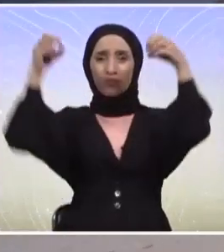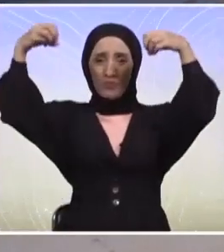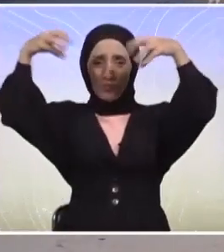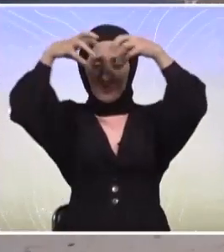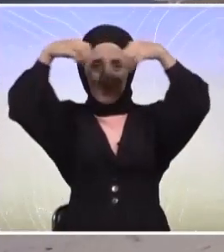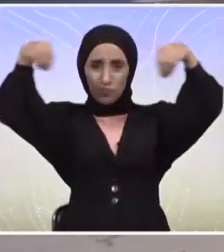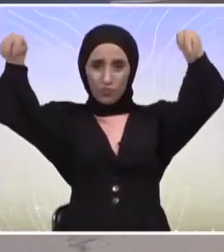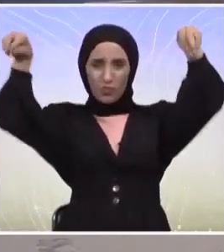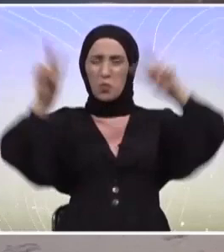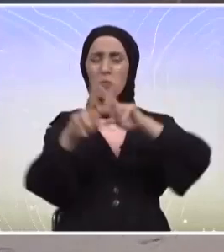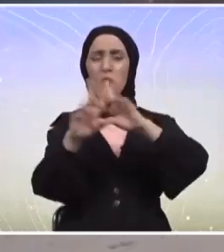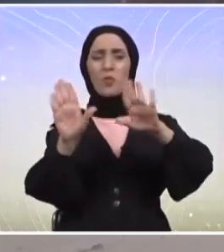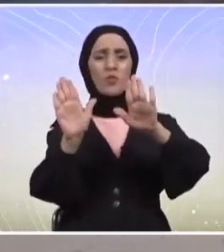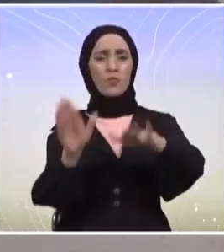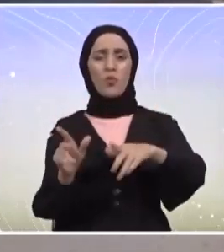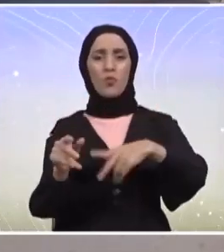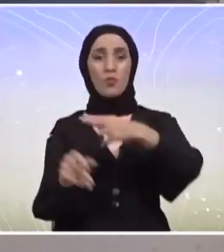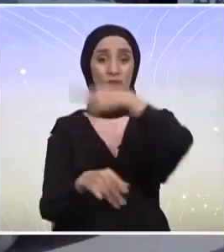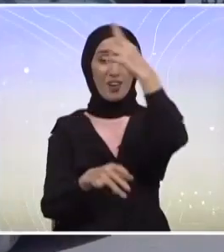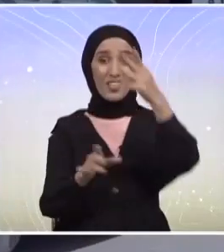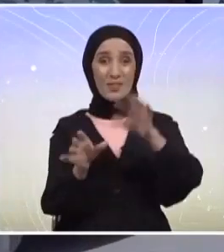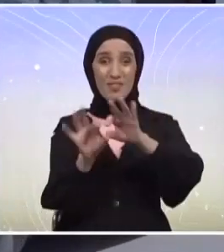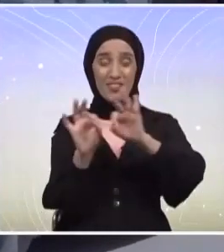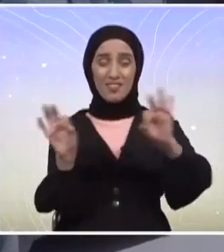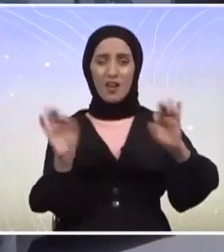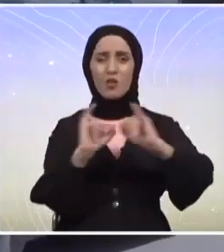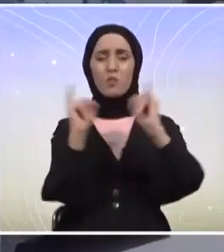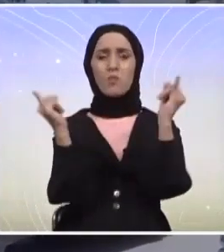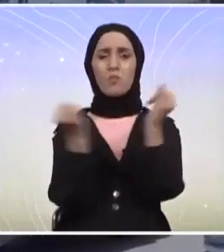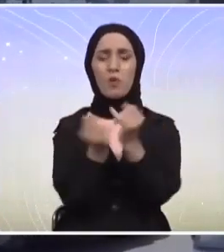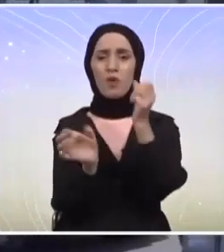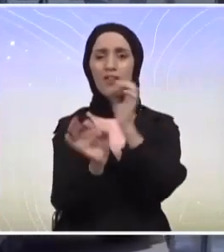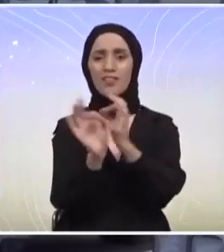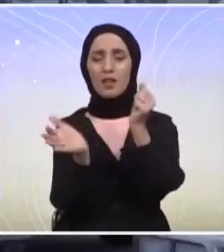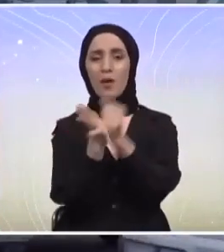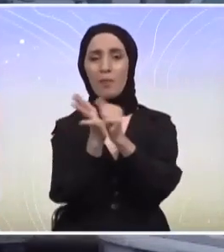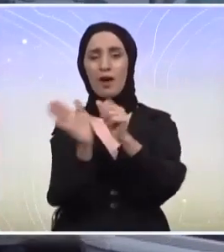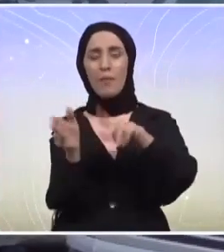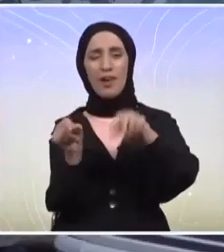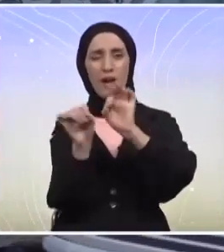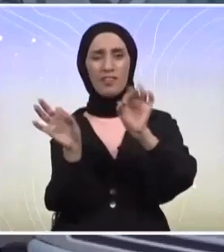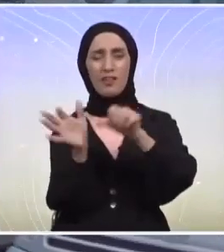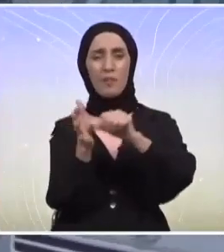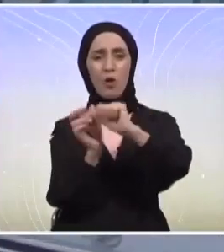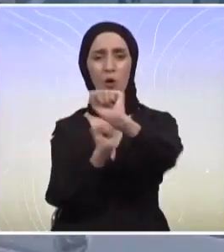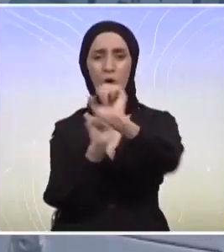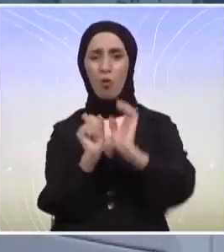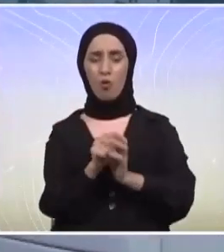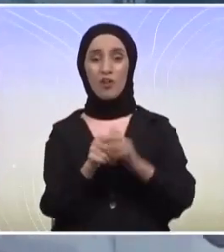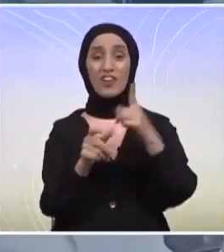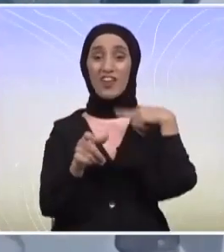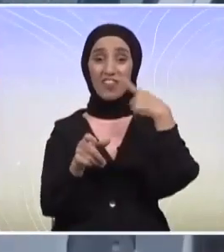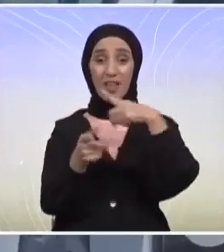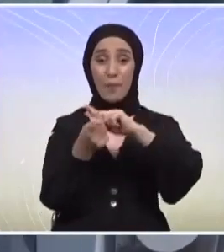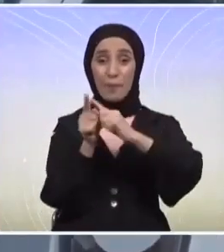علاقة بالفن الذي اختاره ياسر ليكون أسلوب حياة وطريقة تعبير.